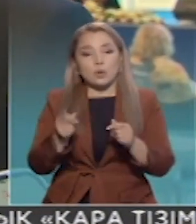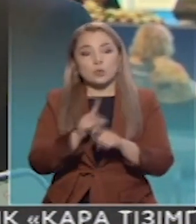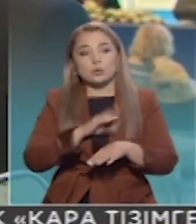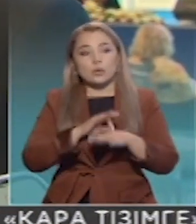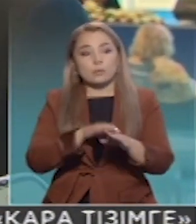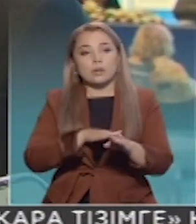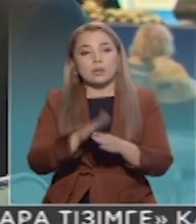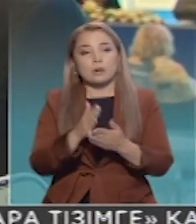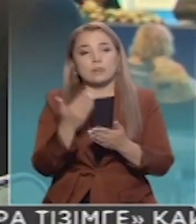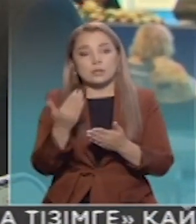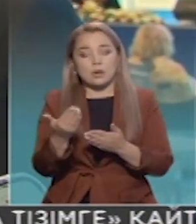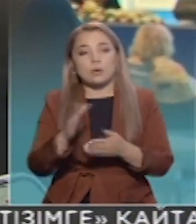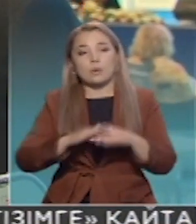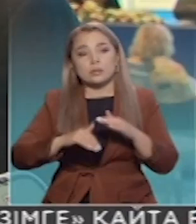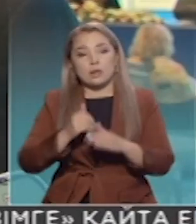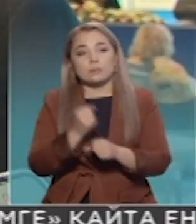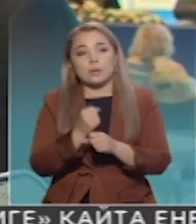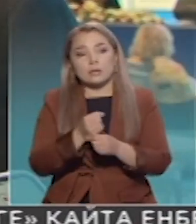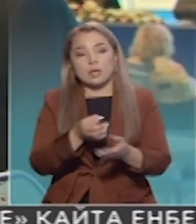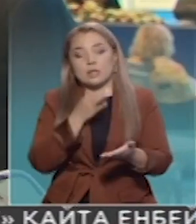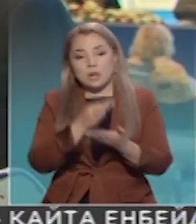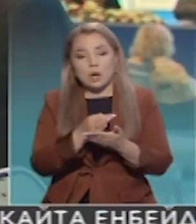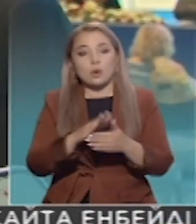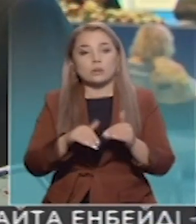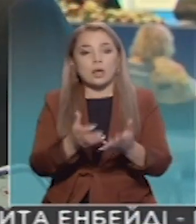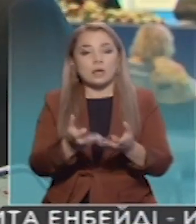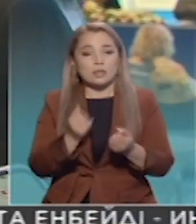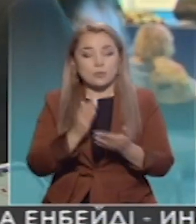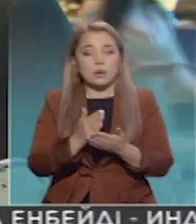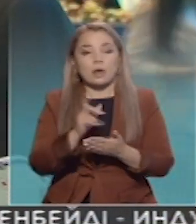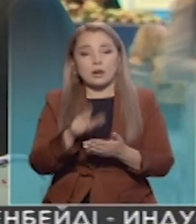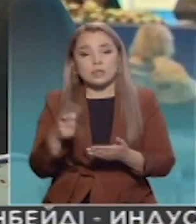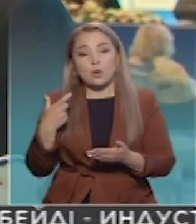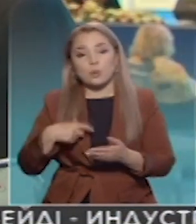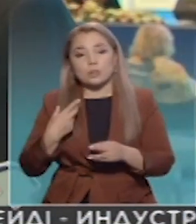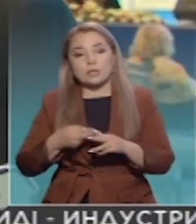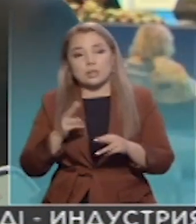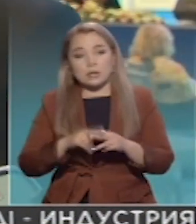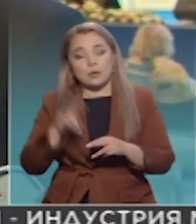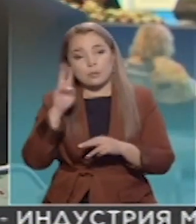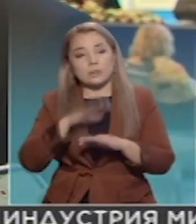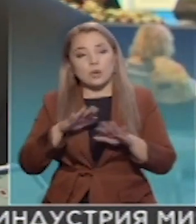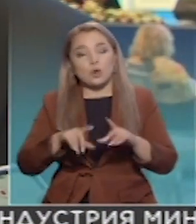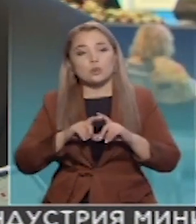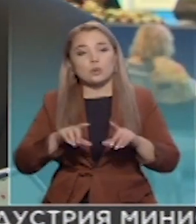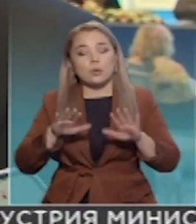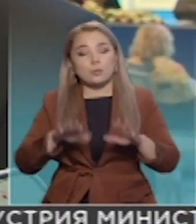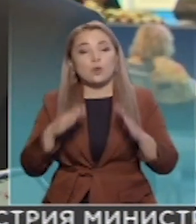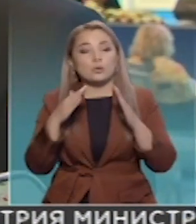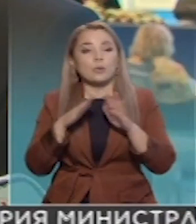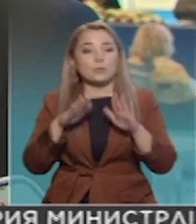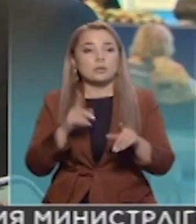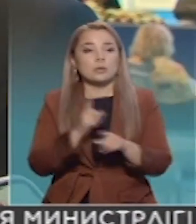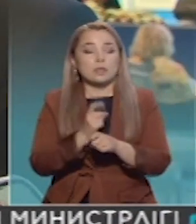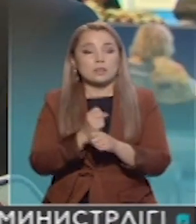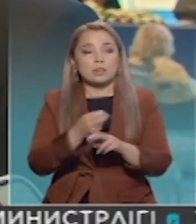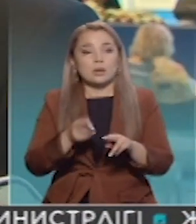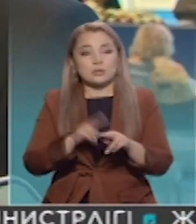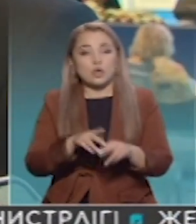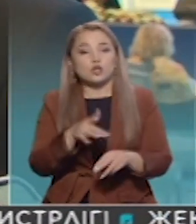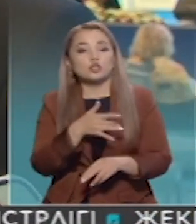меніңше солар қолына тигенде бар, қолына ұстағанда бар біздің ырымыздерімізді, немесе үйлерінде ілгенде бар, олардың